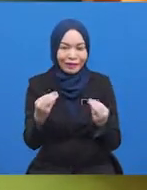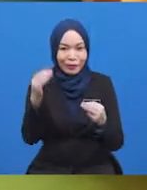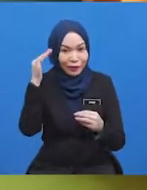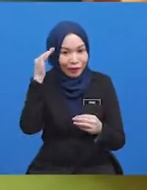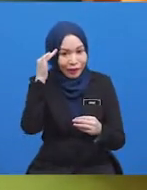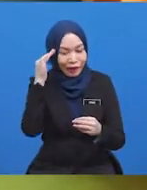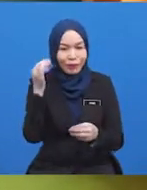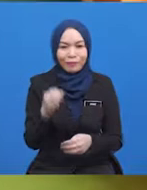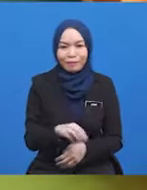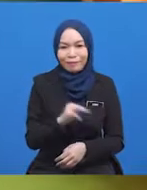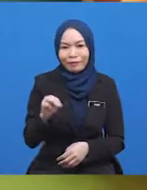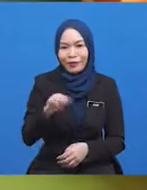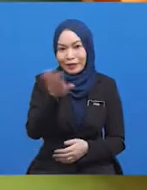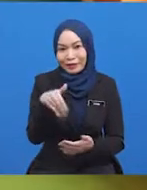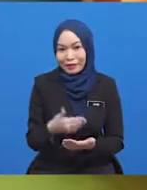sekalian.